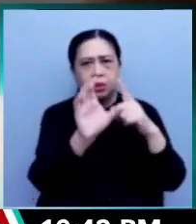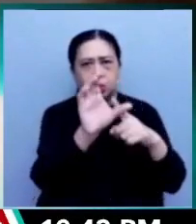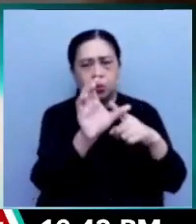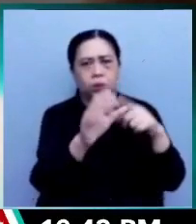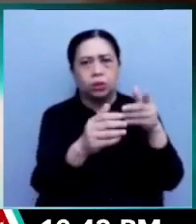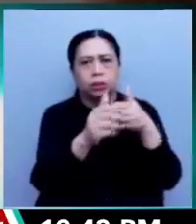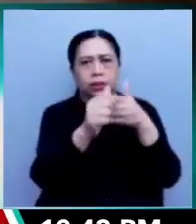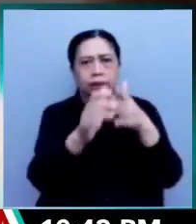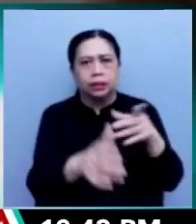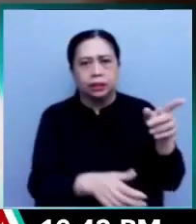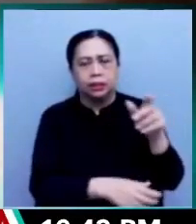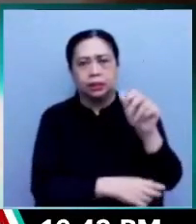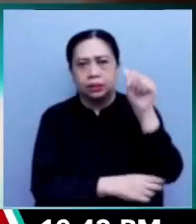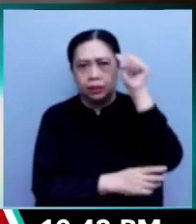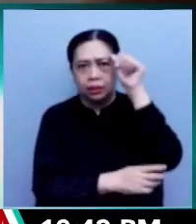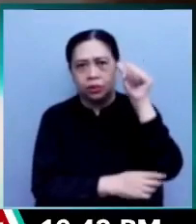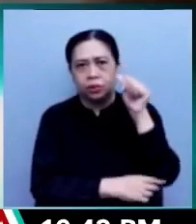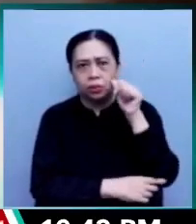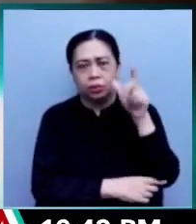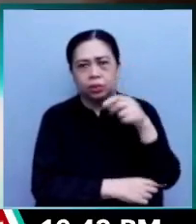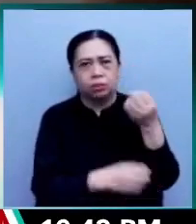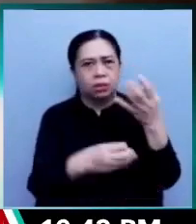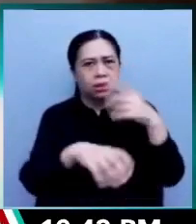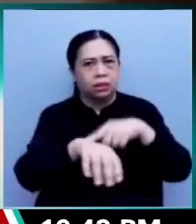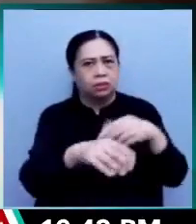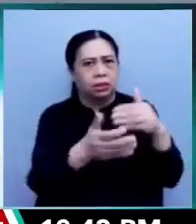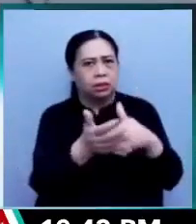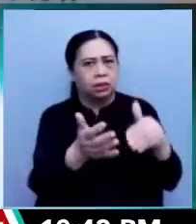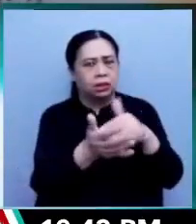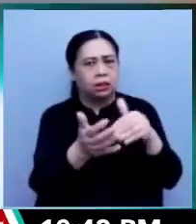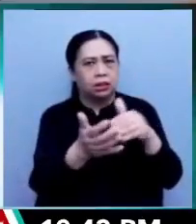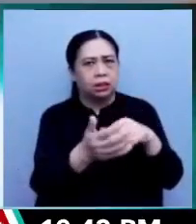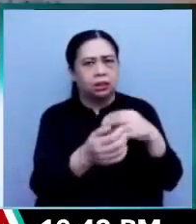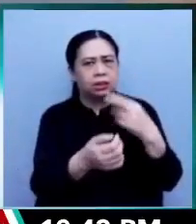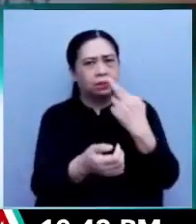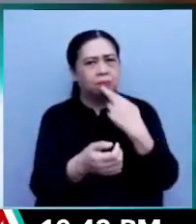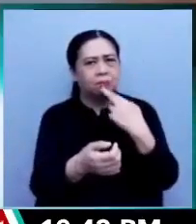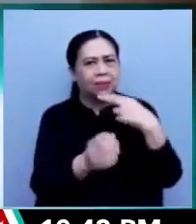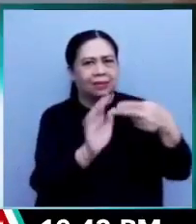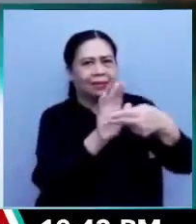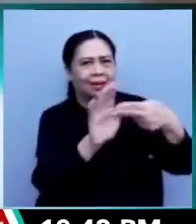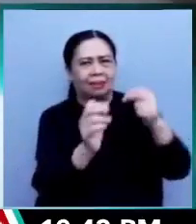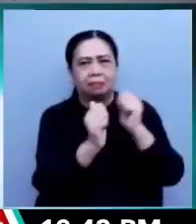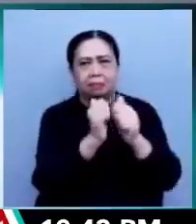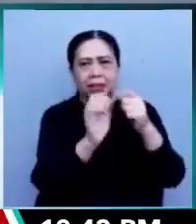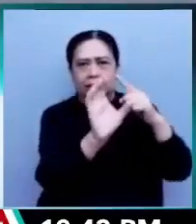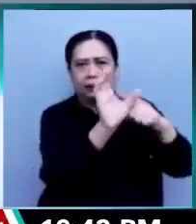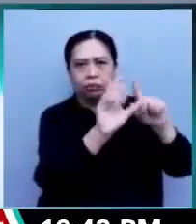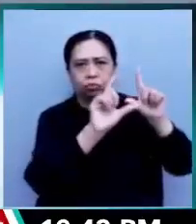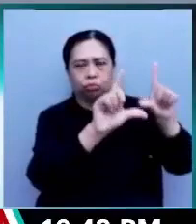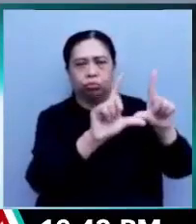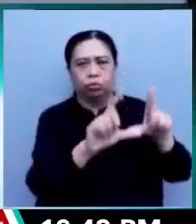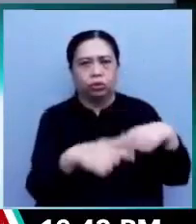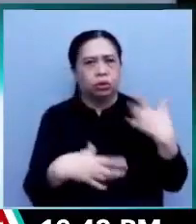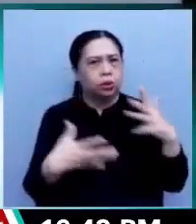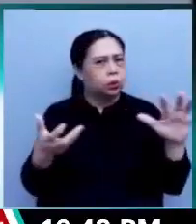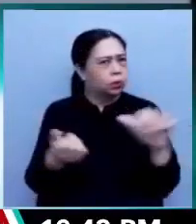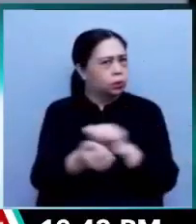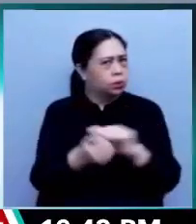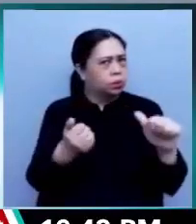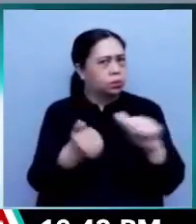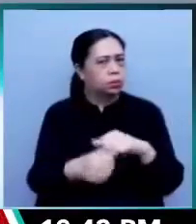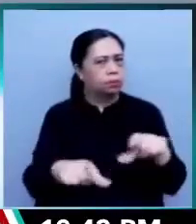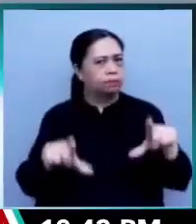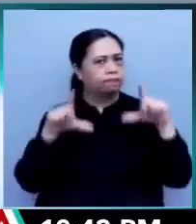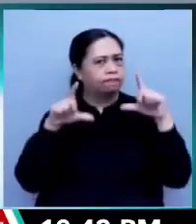si Araulio at makailang ulit umanong ni Red Tag. Sabi ni Araulio, labis na mapanira ang pahayag ni Celis